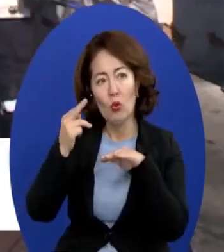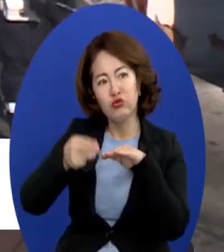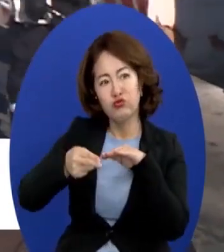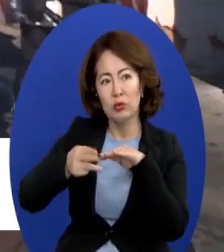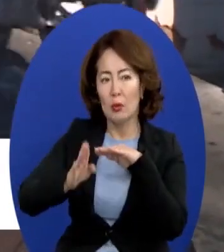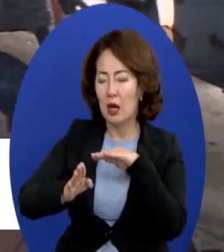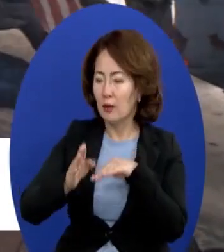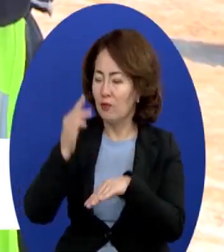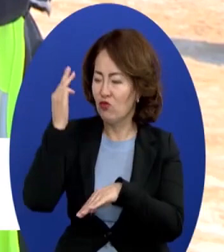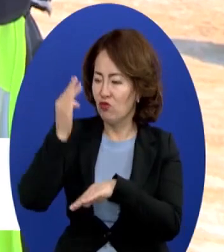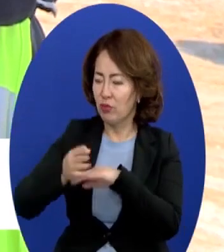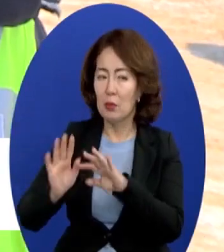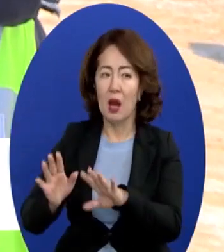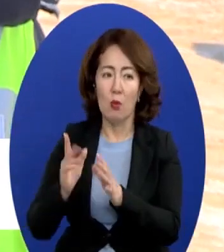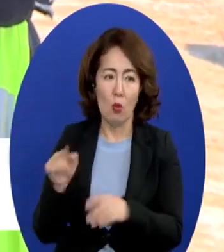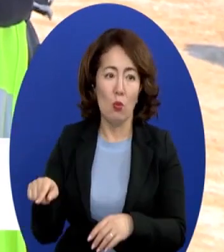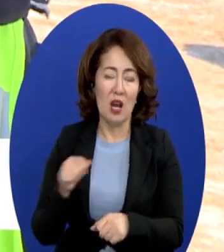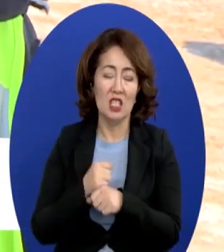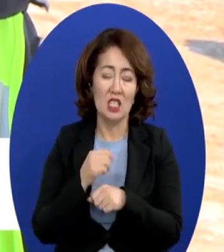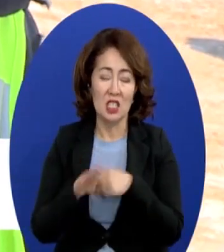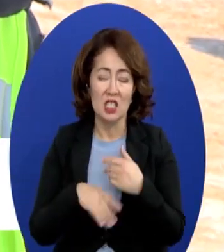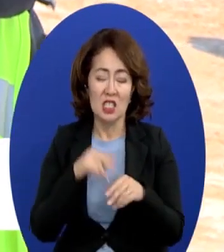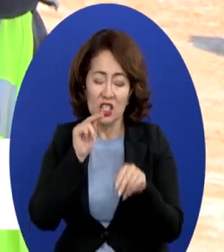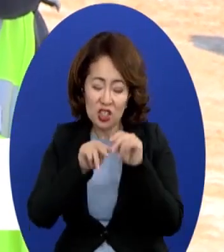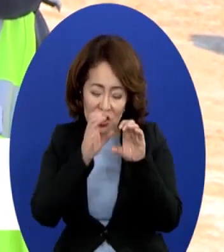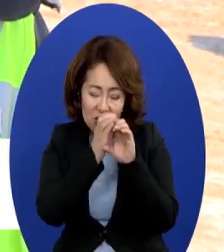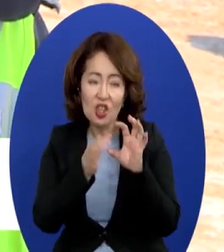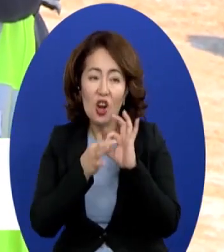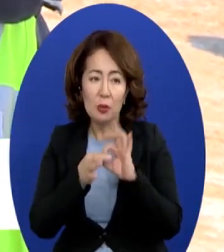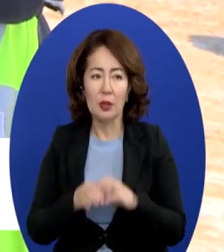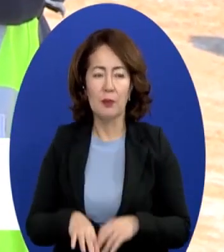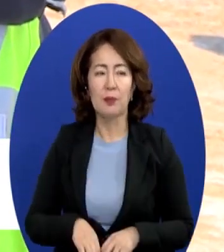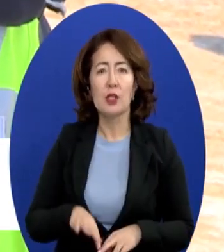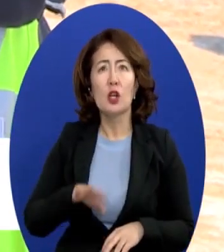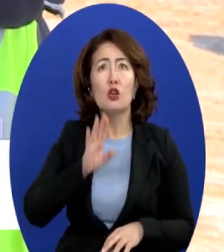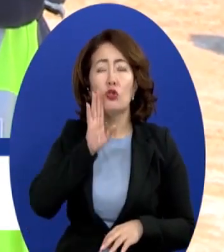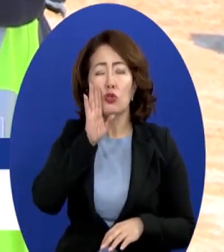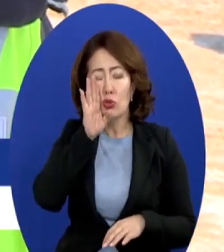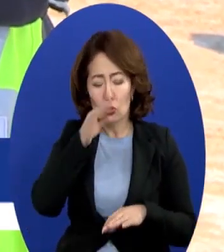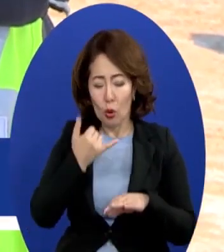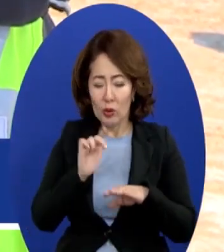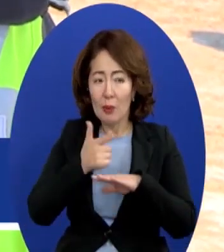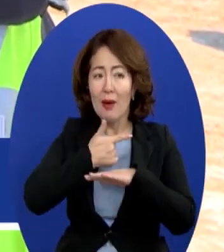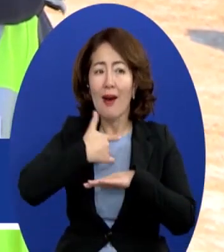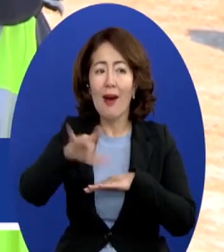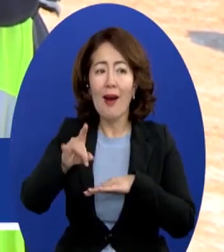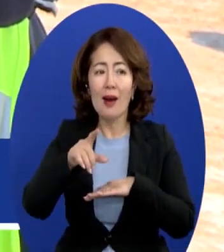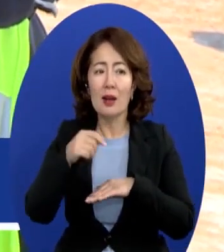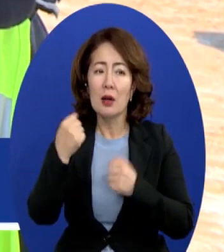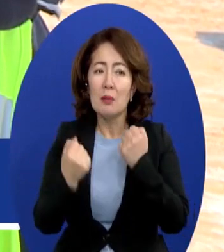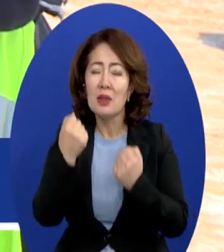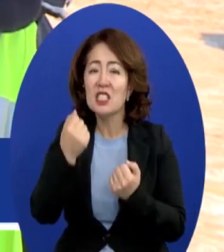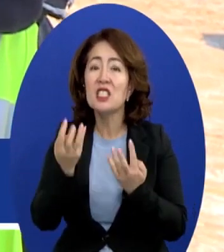оруулж гаргаад тэгээ явуулж байгаа. Өглөөнөөс хойш за 95 тэрэг хэрэгсэл гарсан байна. А